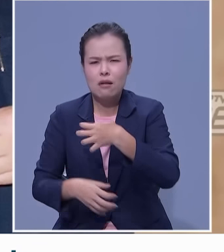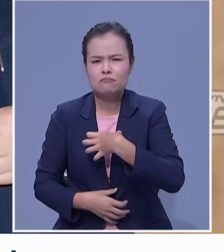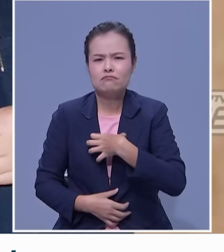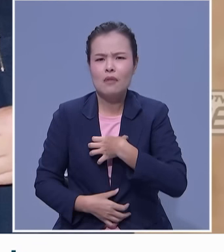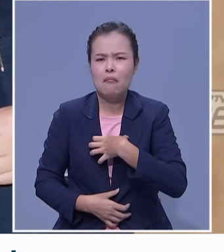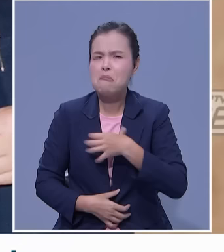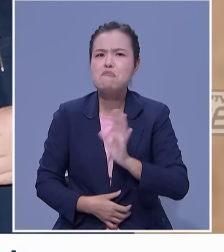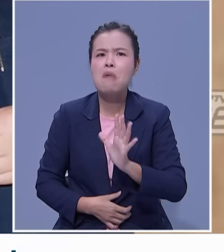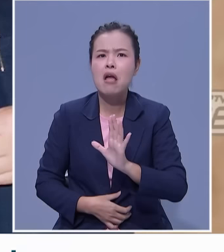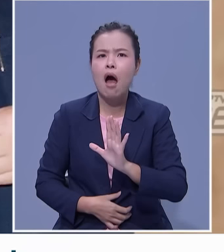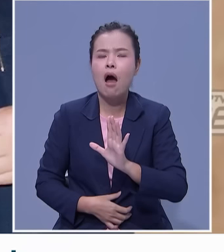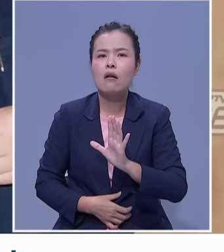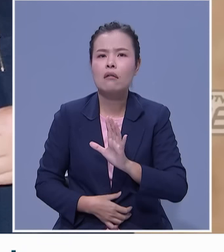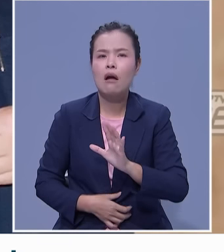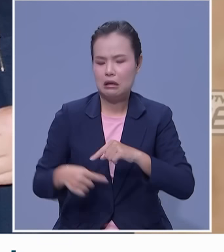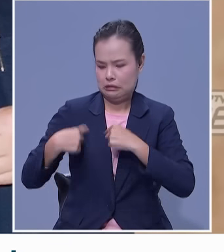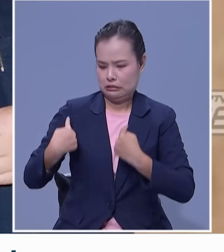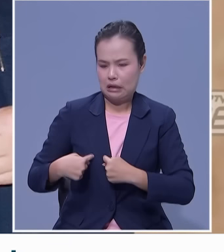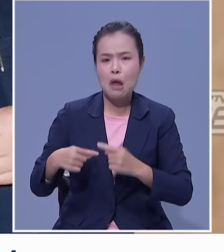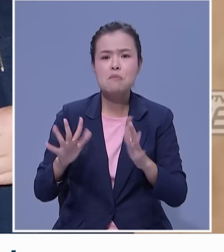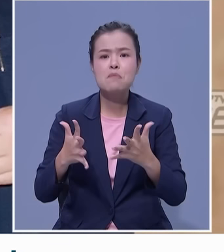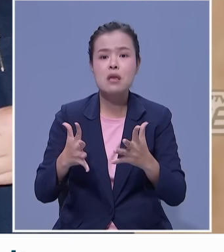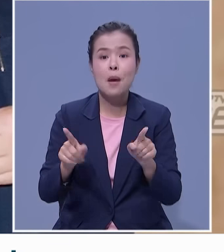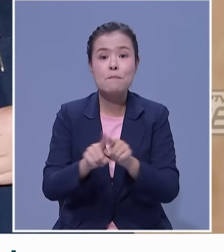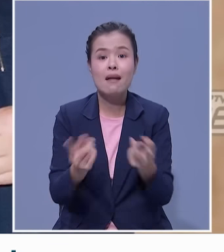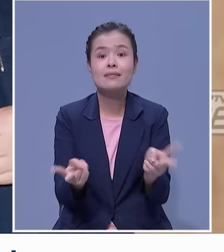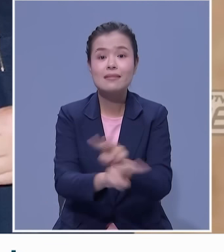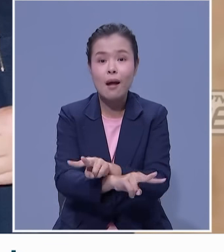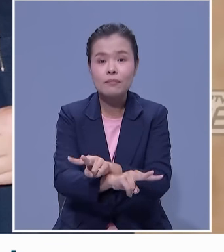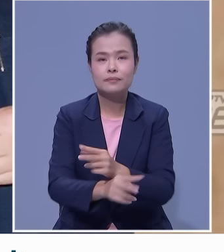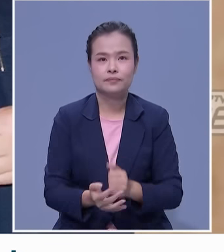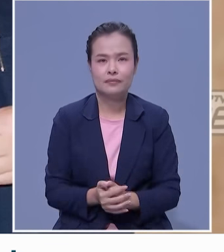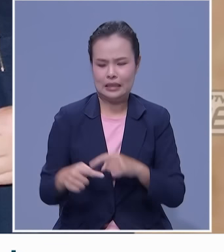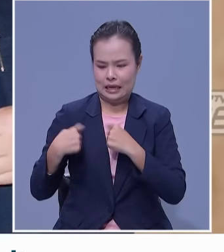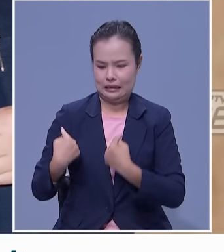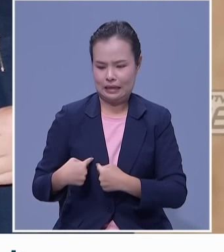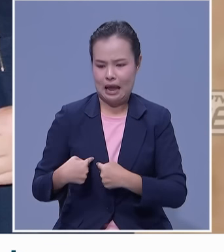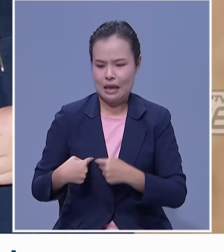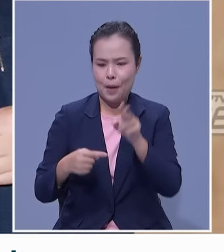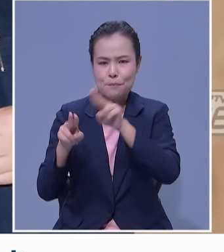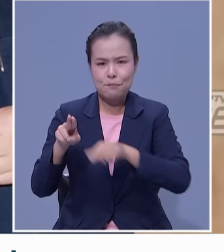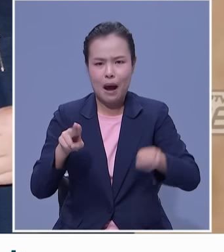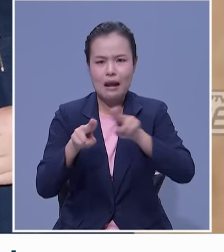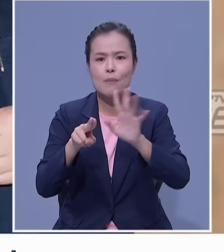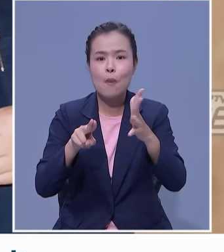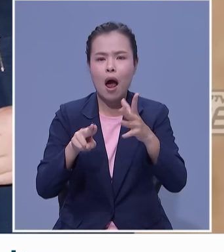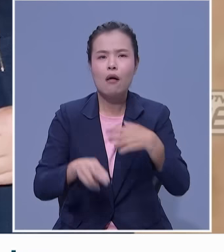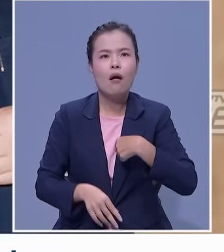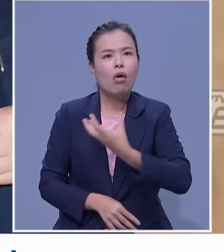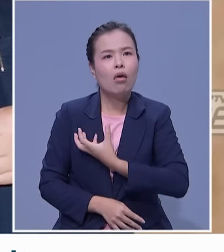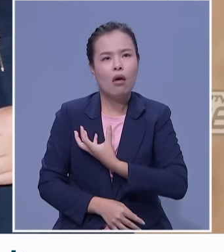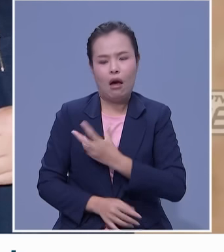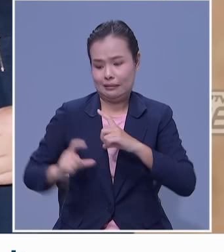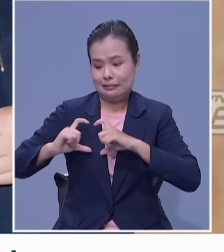ไงไปแล้วไปแล้วอยู่แต่ตัวอันนี้อาจจะกลับกันน่ะกลับฝั่งกันน่ะใจอาจจะไม่อยู่กับพลังประชารัฐแล้วลอยไปอยู่ที่ไหนเราก็ไม่